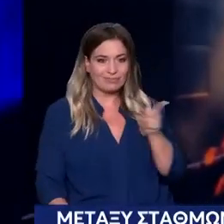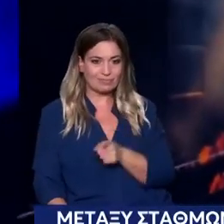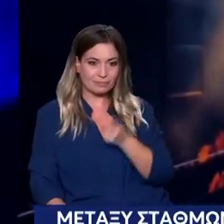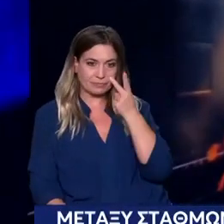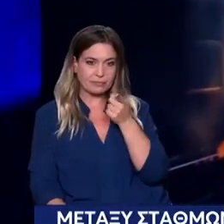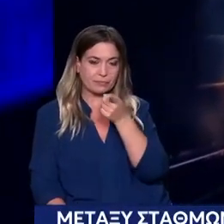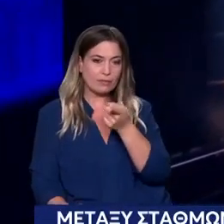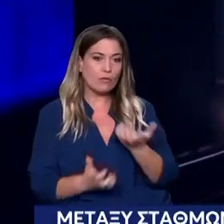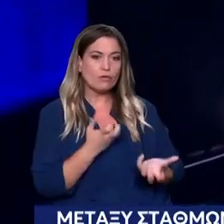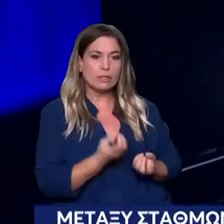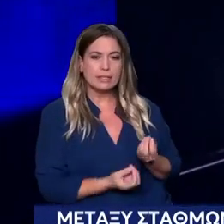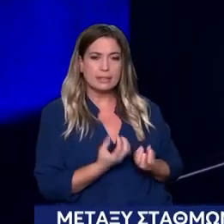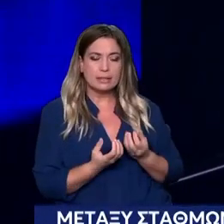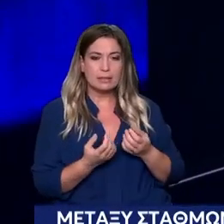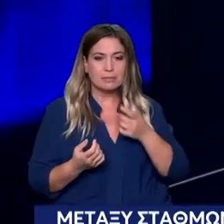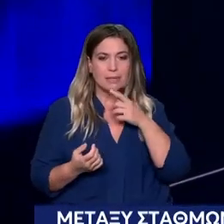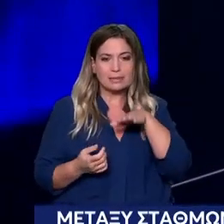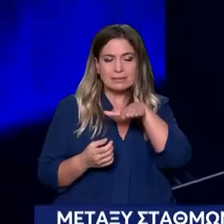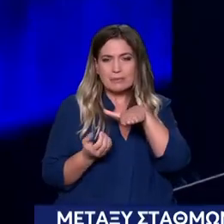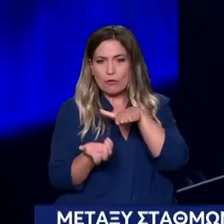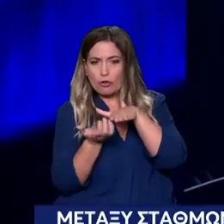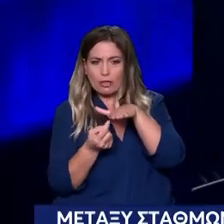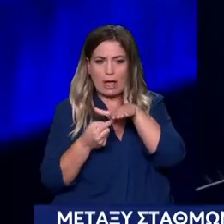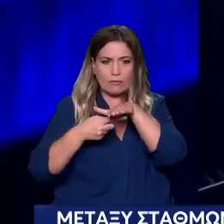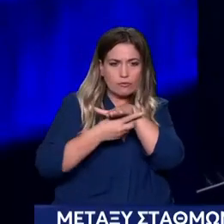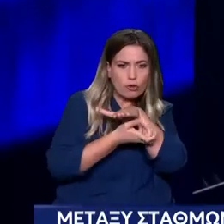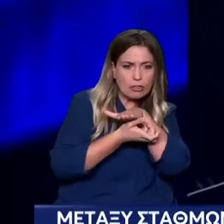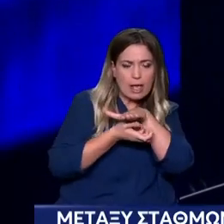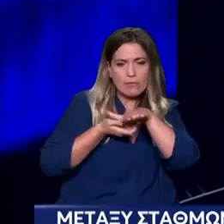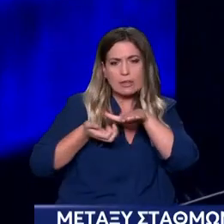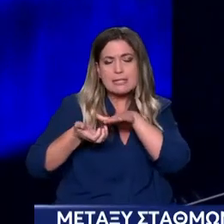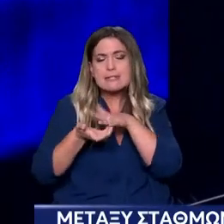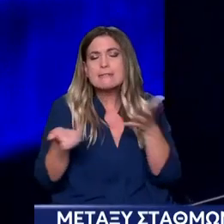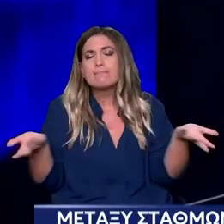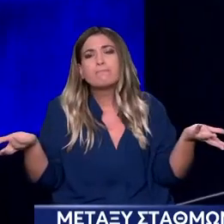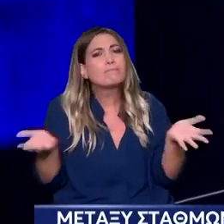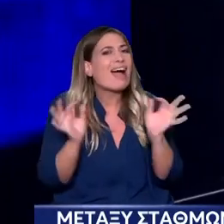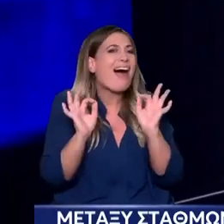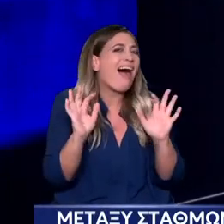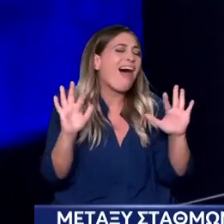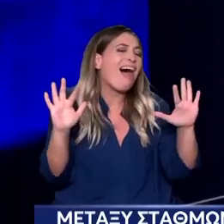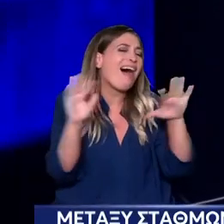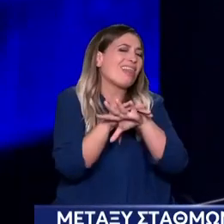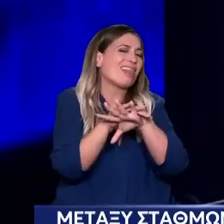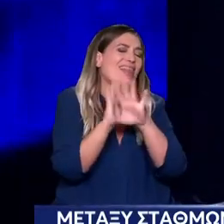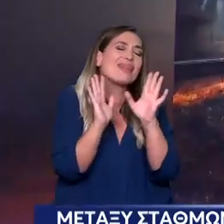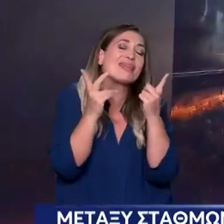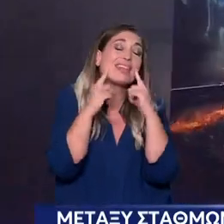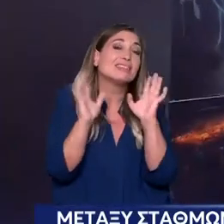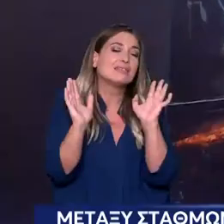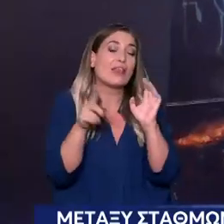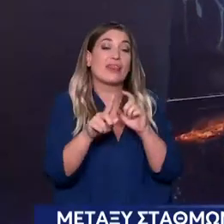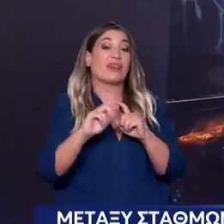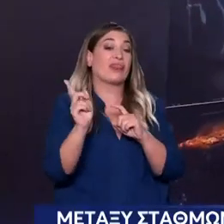φωτιά και εδώ και εδώ. Μπορεί να είναι η ίδια, να είναι ζεστή γραμμή, να έχει πάρει, δεν το ξέρω και δεν είμαι ειδικός. Χαμηλή φωτιά είναι,